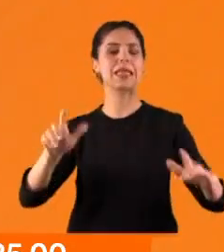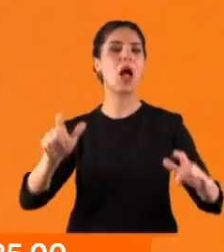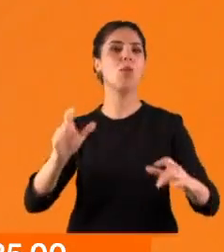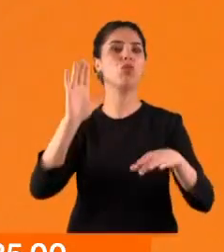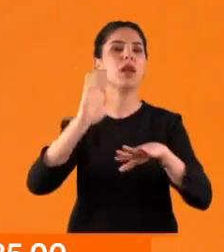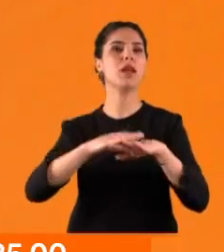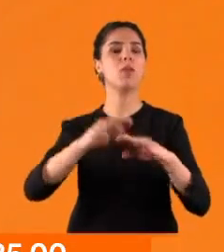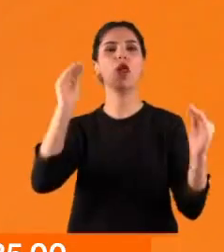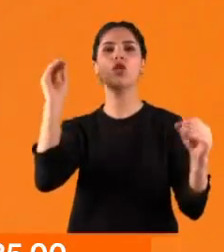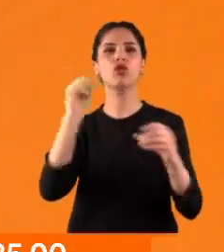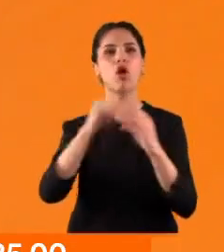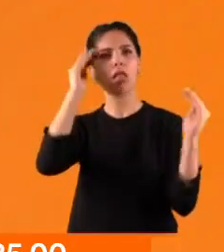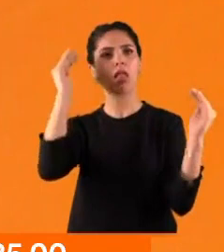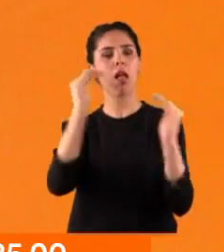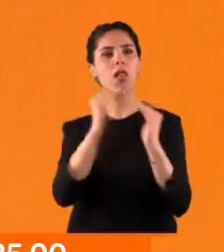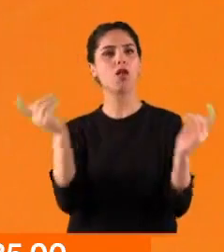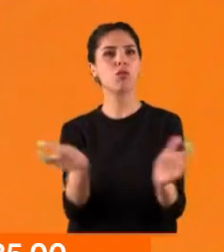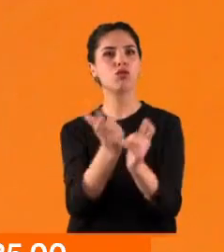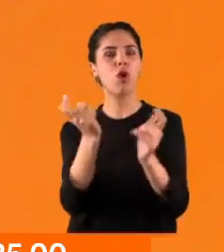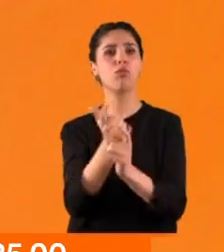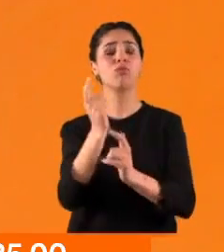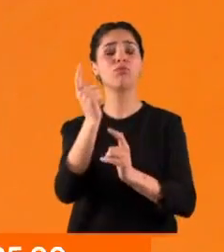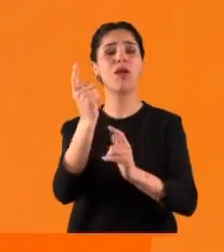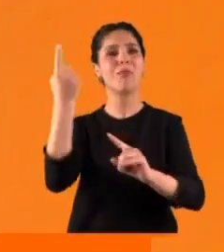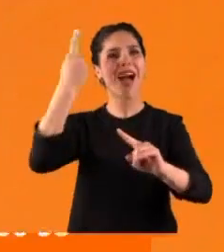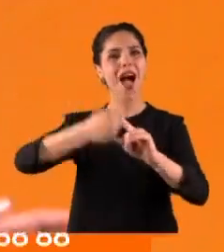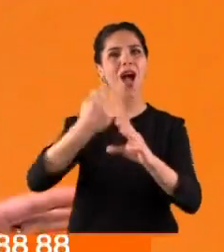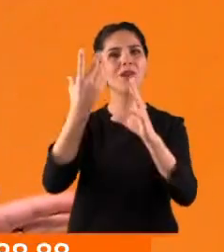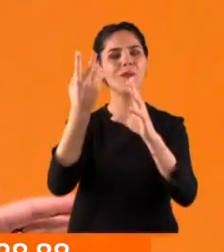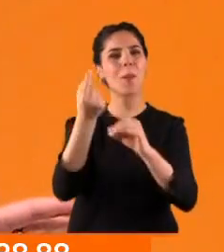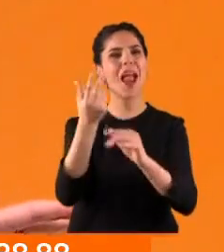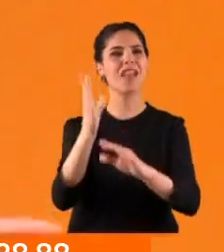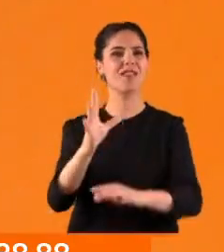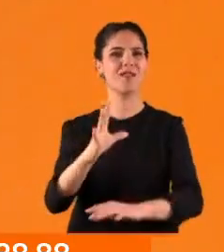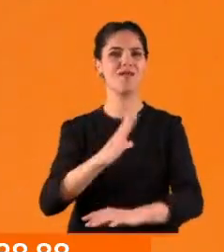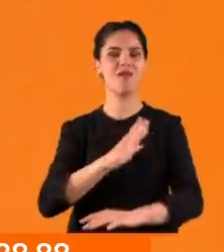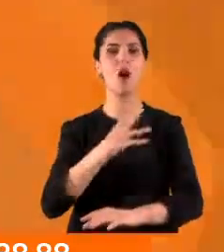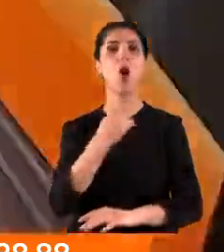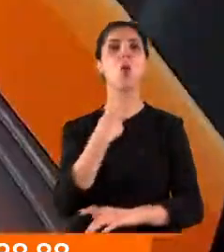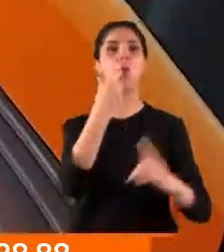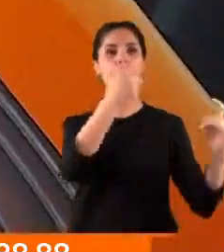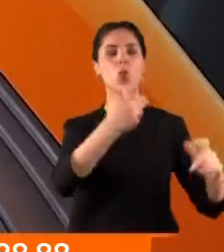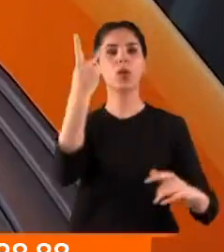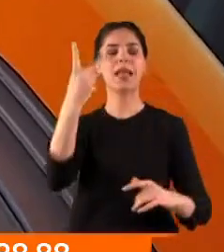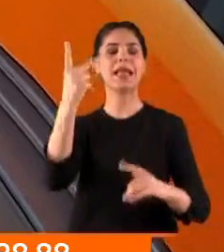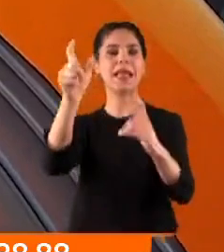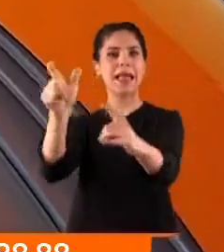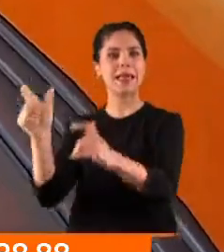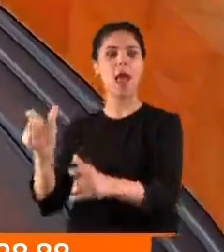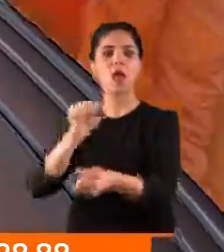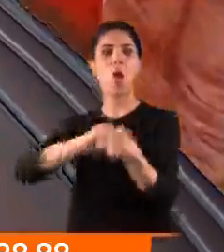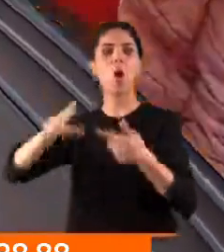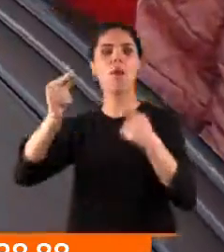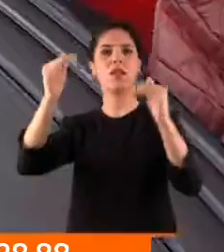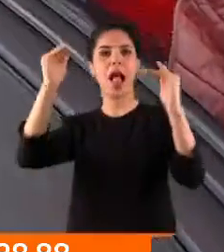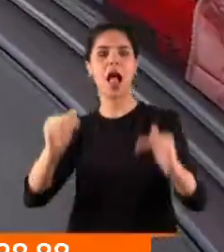son müzakerede deyim yerinde ise tünelin sonunda ışık biraz olsun göründü. Rusya iki bölgede operasyonlarını